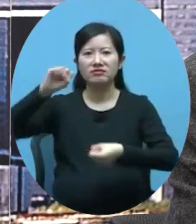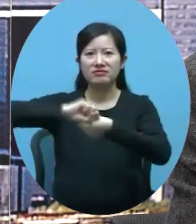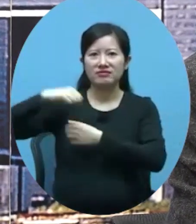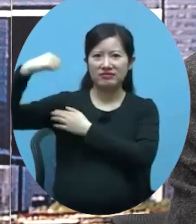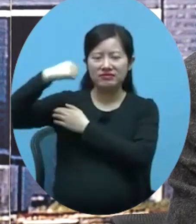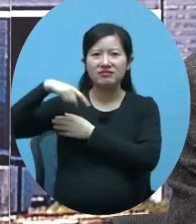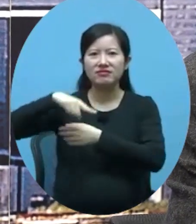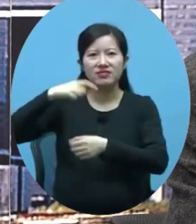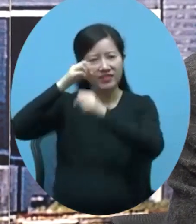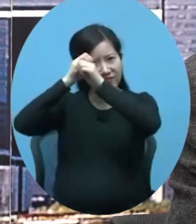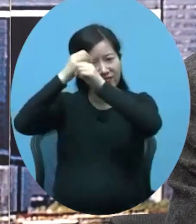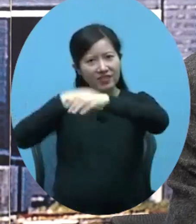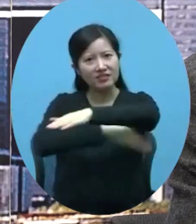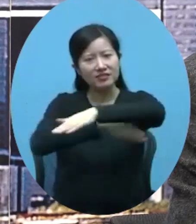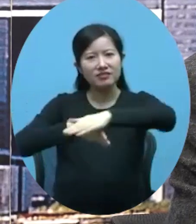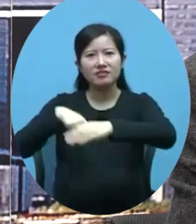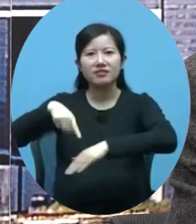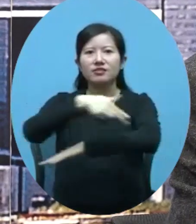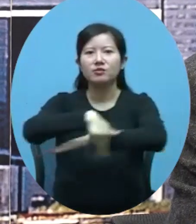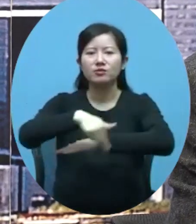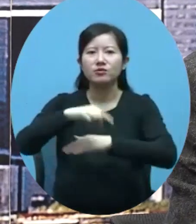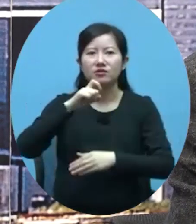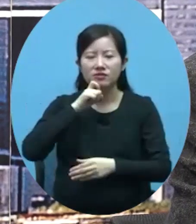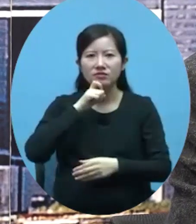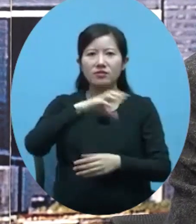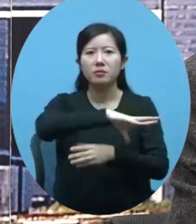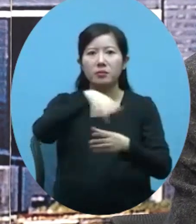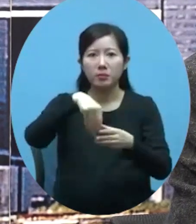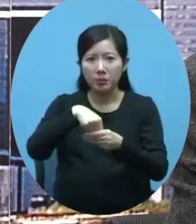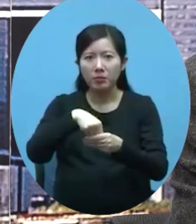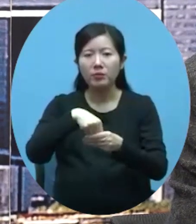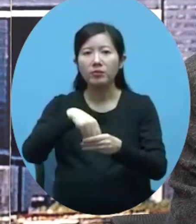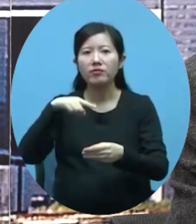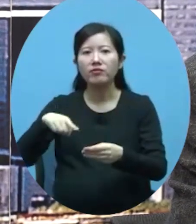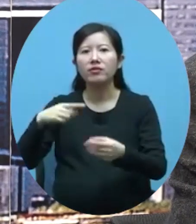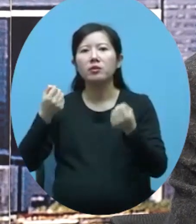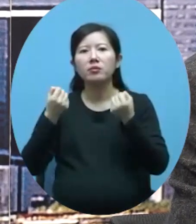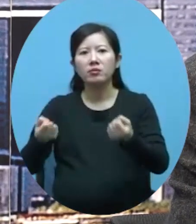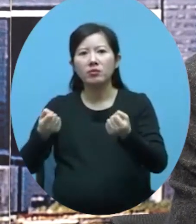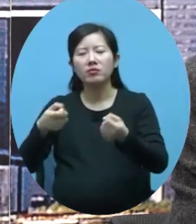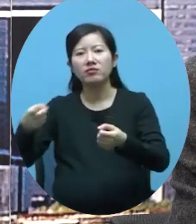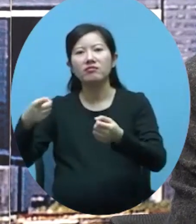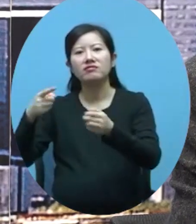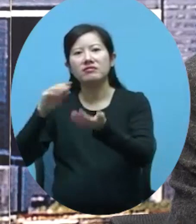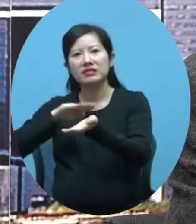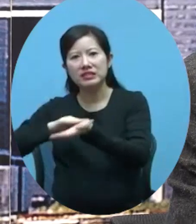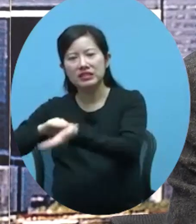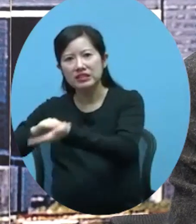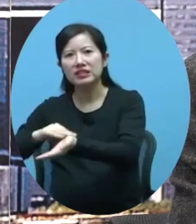验室监测计划涵确的范围去到普通科门诊和急诊室的病人